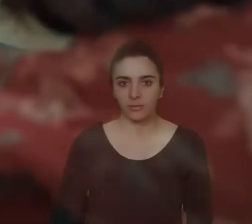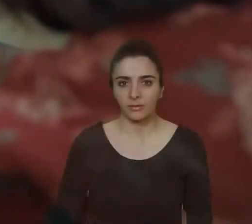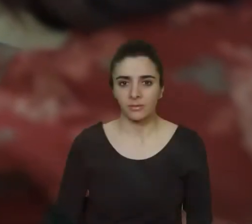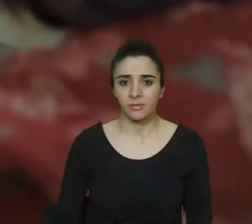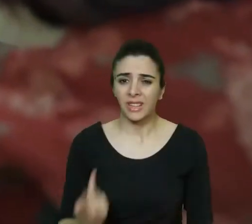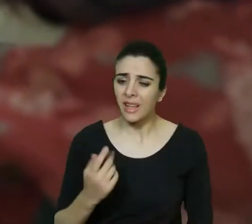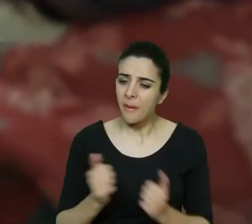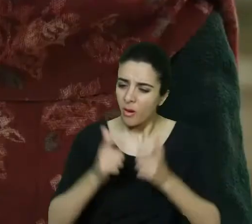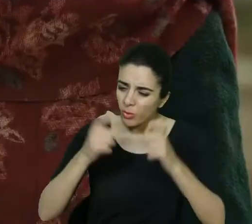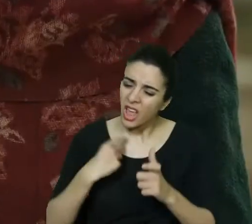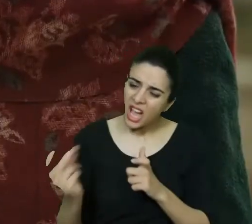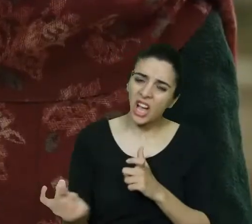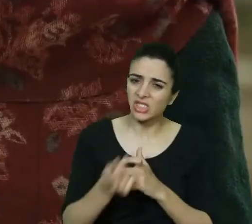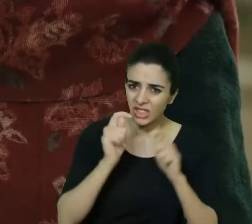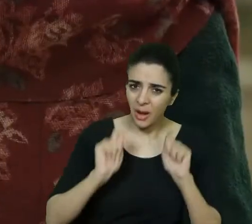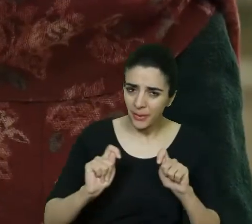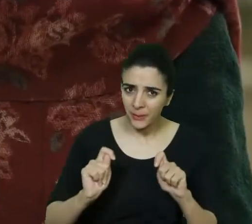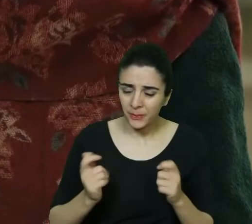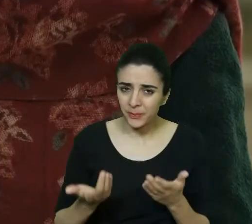Gidelim buralardan.